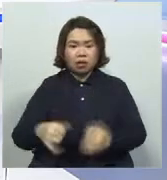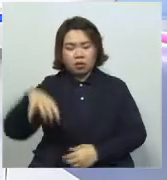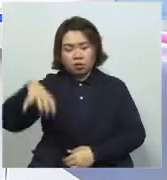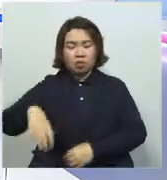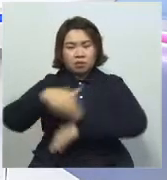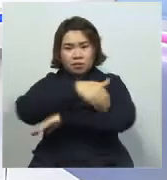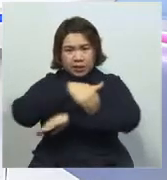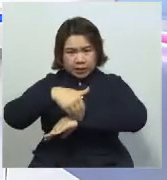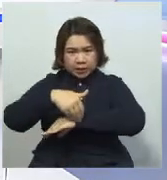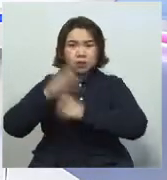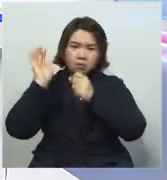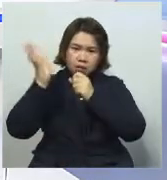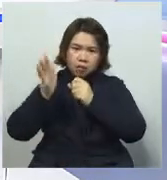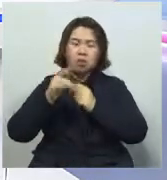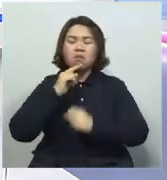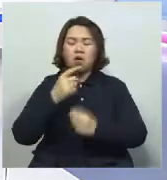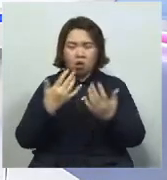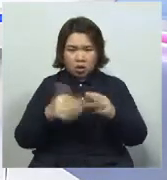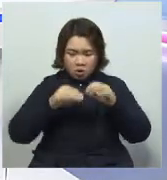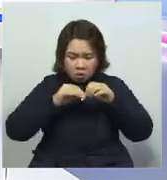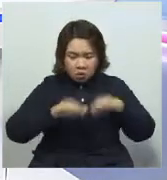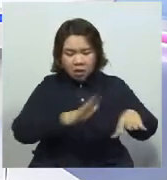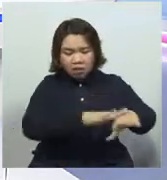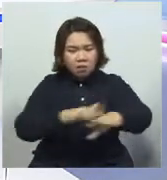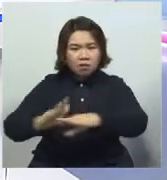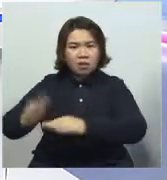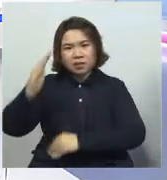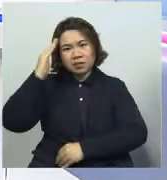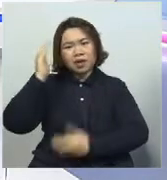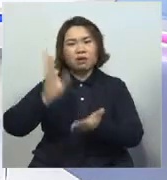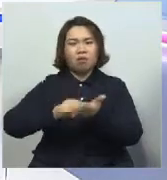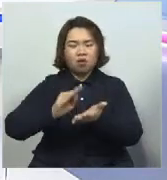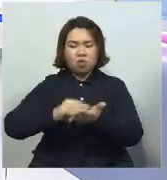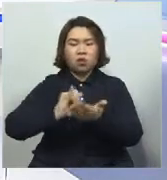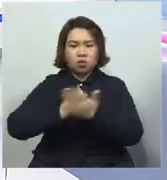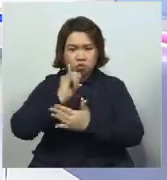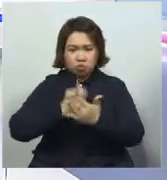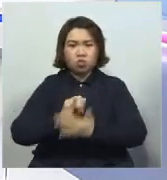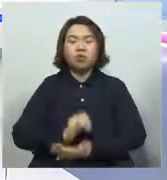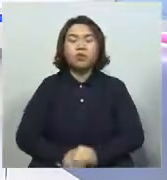วว่าจากนี้จะต้องมีการสร้างความเข้าใจแล้วก็ต้องเผยแพร่แล้วก็ประชาสัมพันธ์ข้อมูลที่ถูกต้องไปในวงกว้างเลยนะครับ